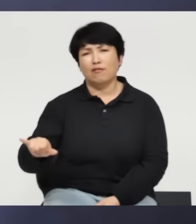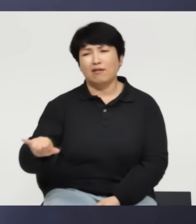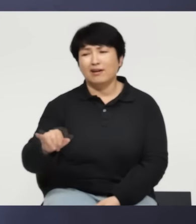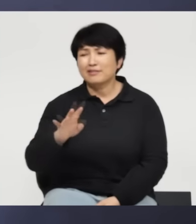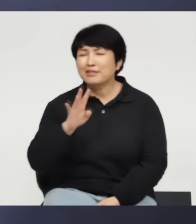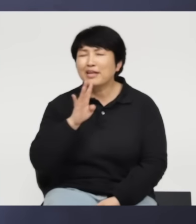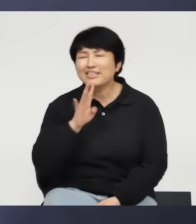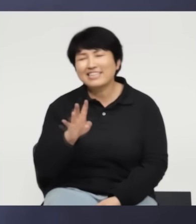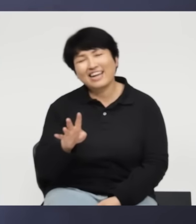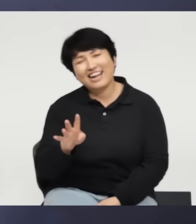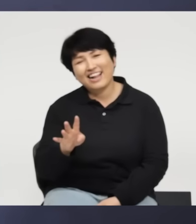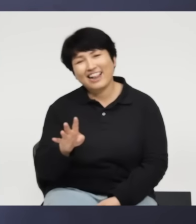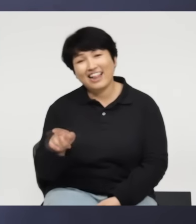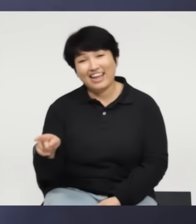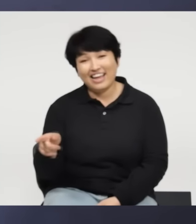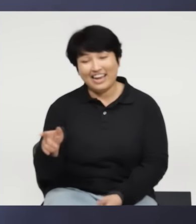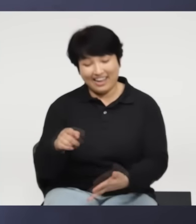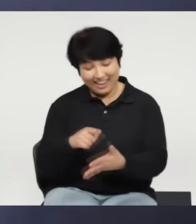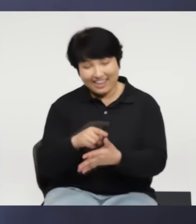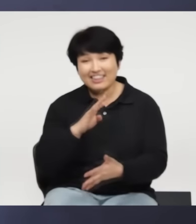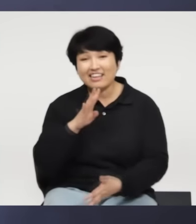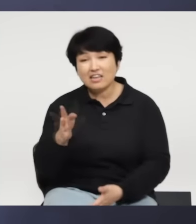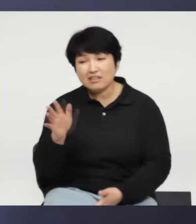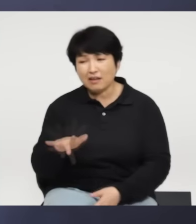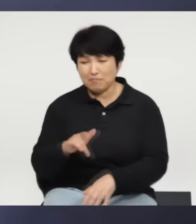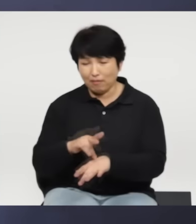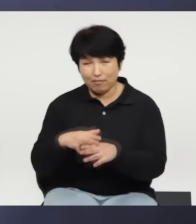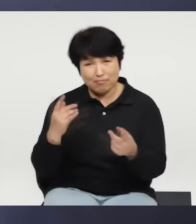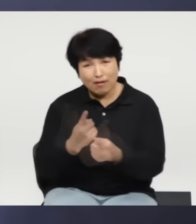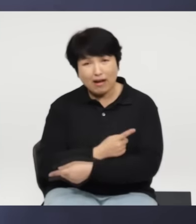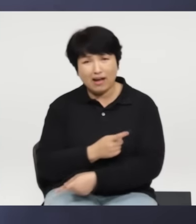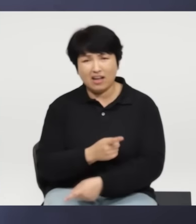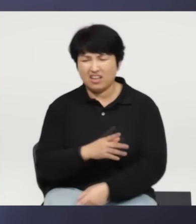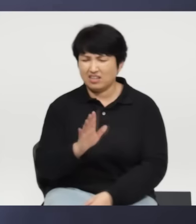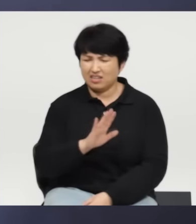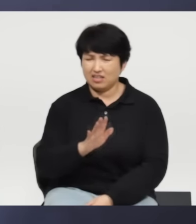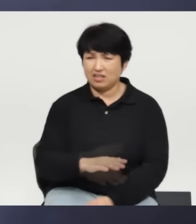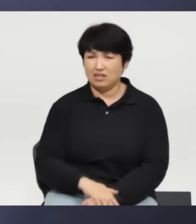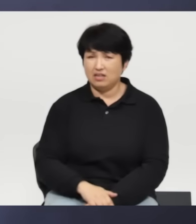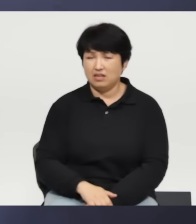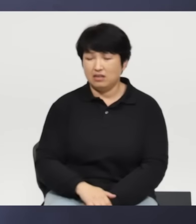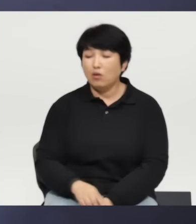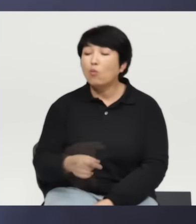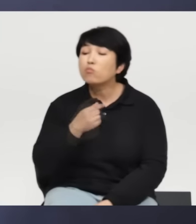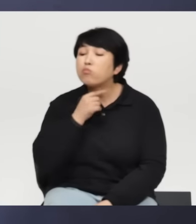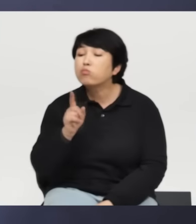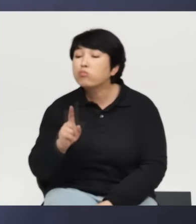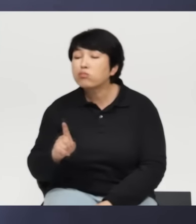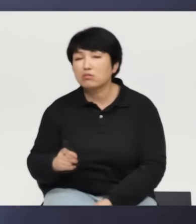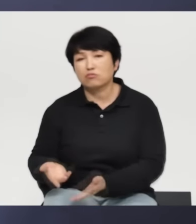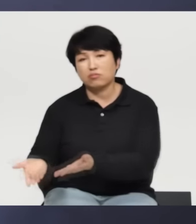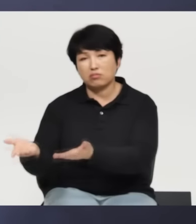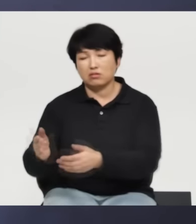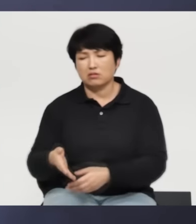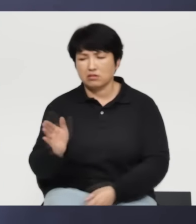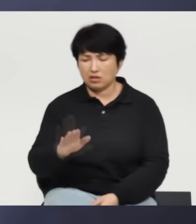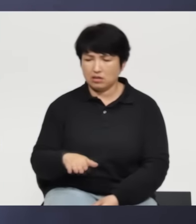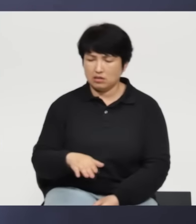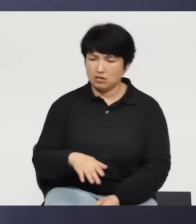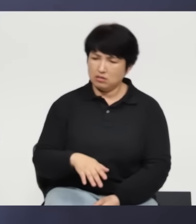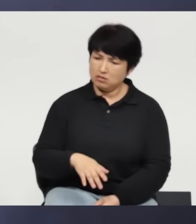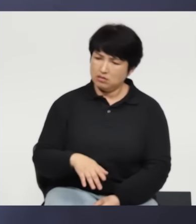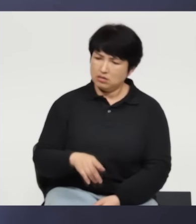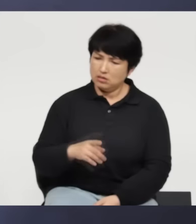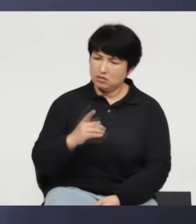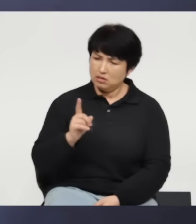그리고 4살짜리 애한테 뭘 벌써 버릇을 고치고 어쩌고 해요. 그냥 애 원하는 대로 해주고 엄마가 봤을